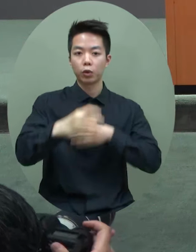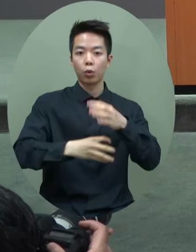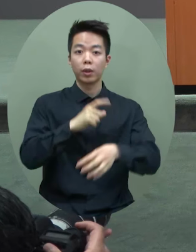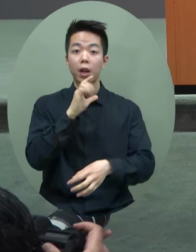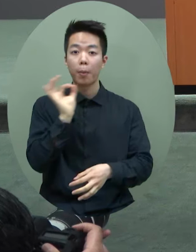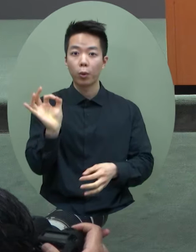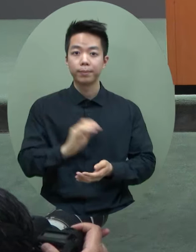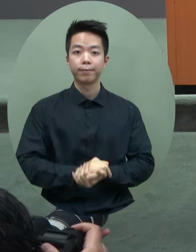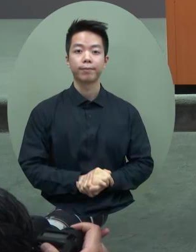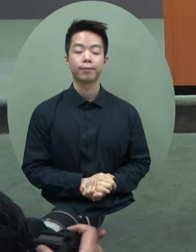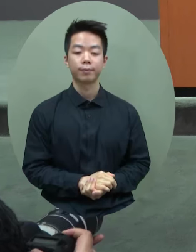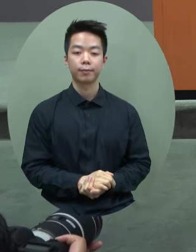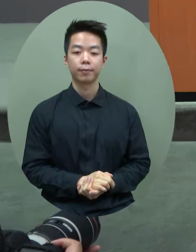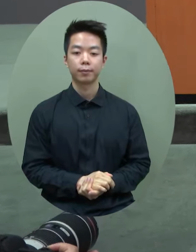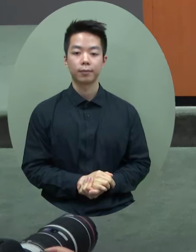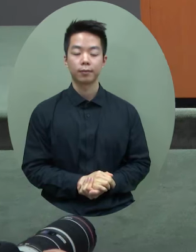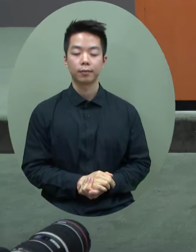你